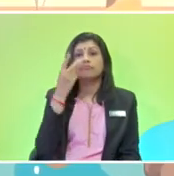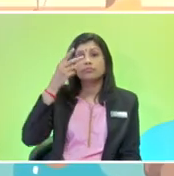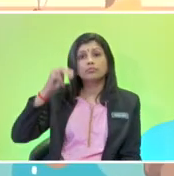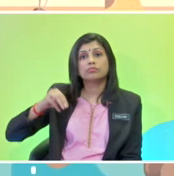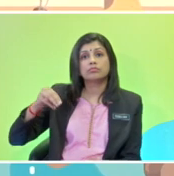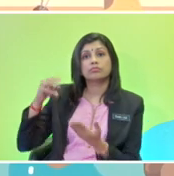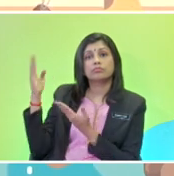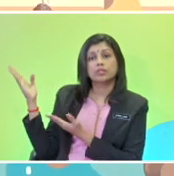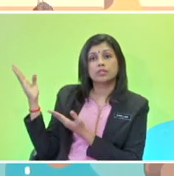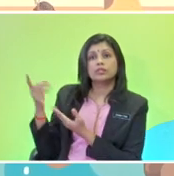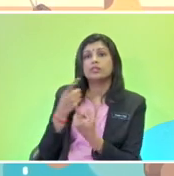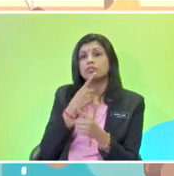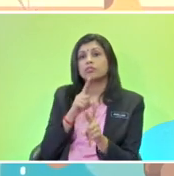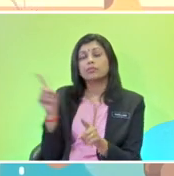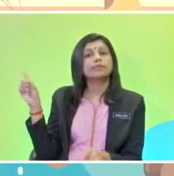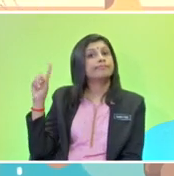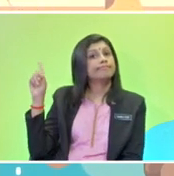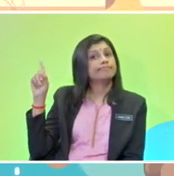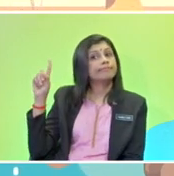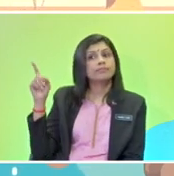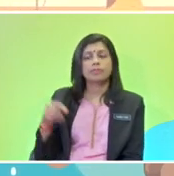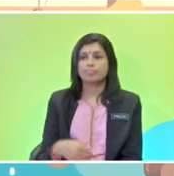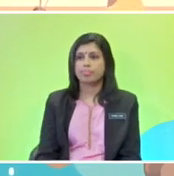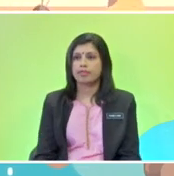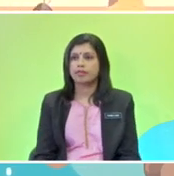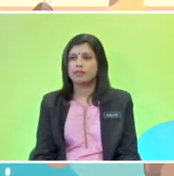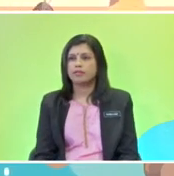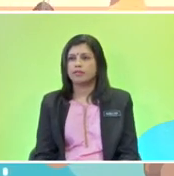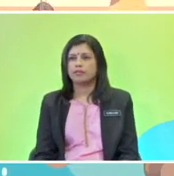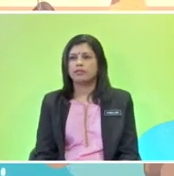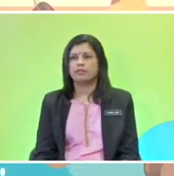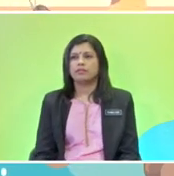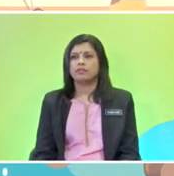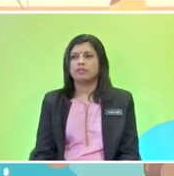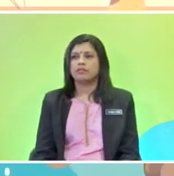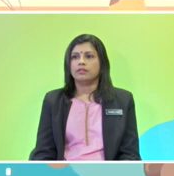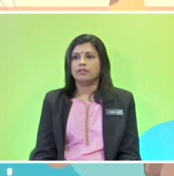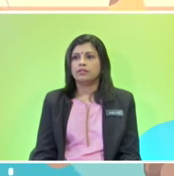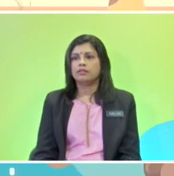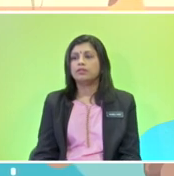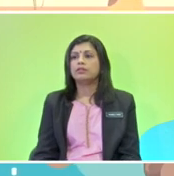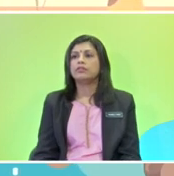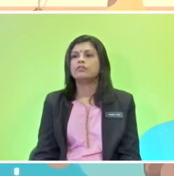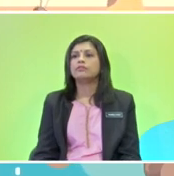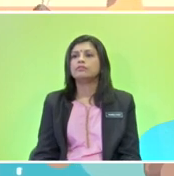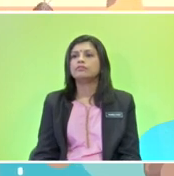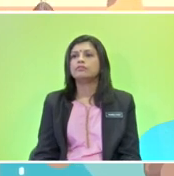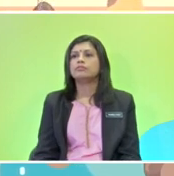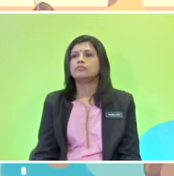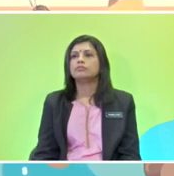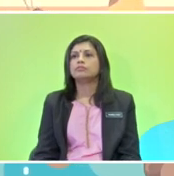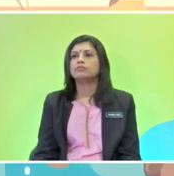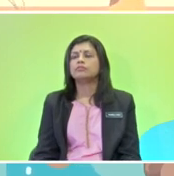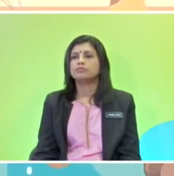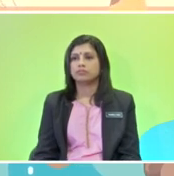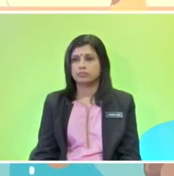adik-adik? Adakah sama macam cikgu punya jawapan jalan atau kerja? Kak Syafika punya. Jadi